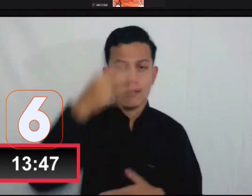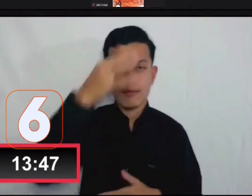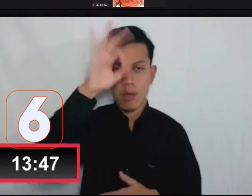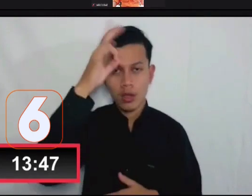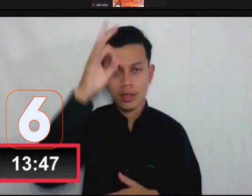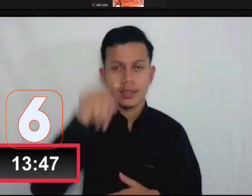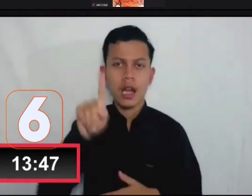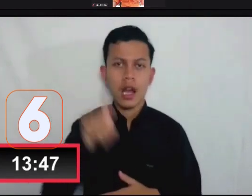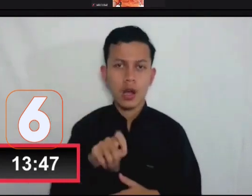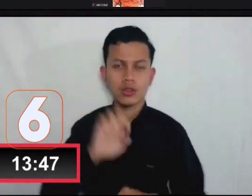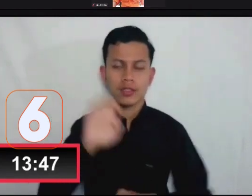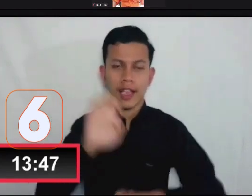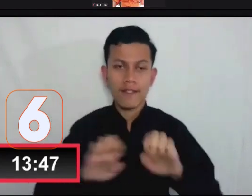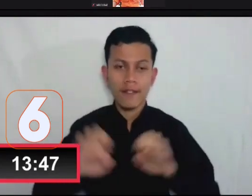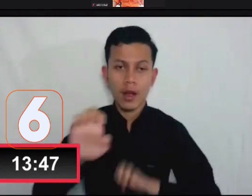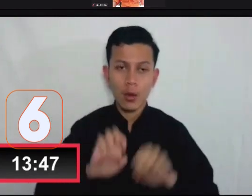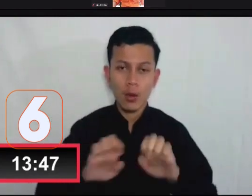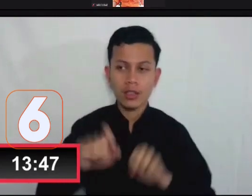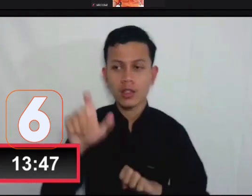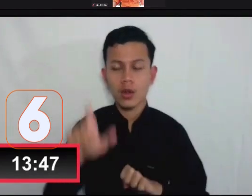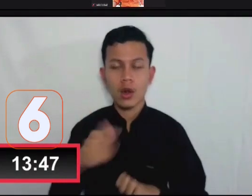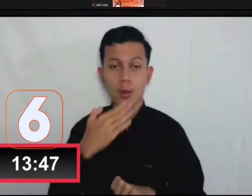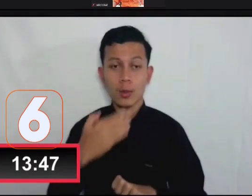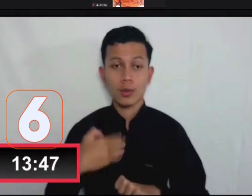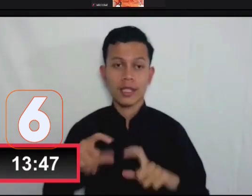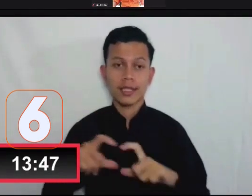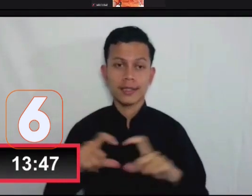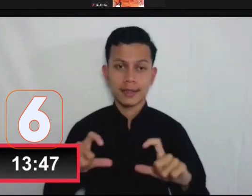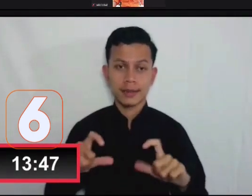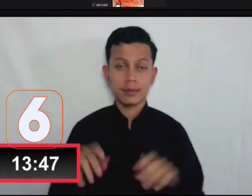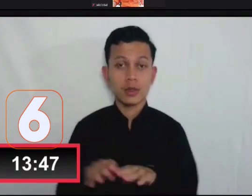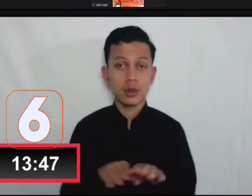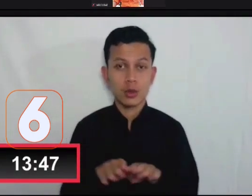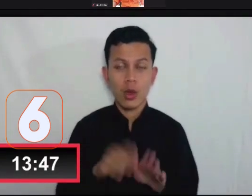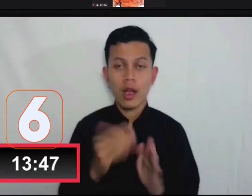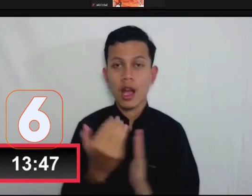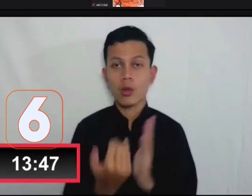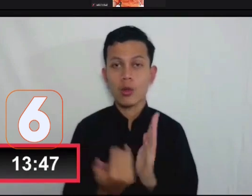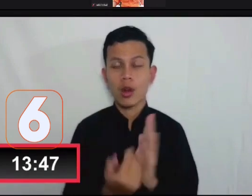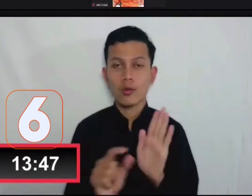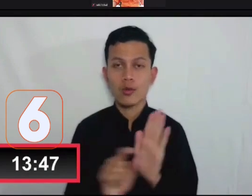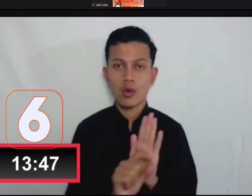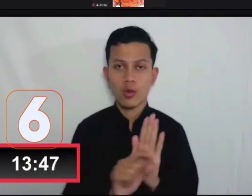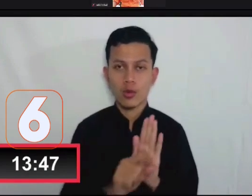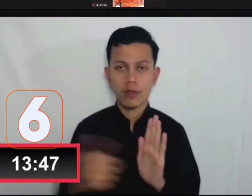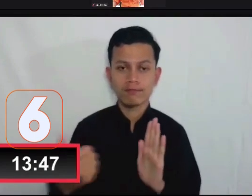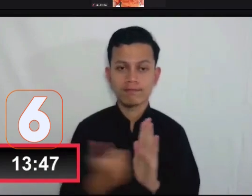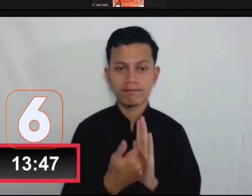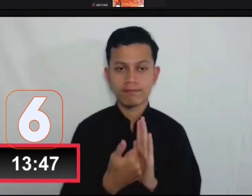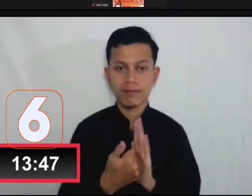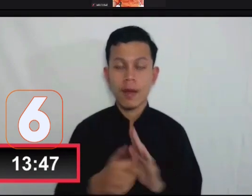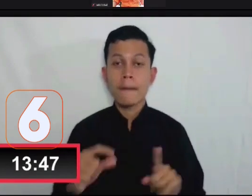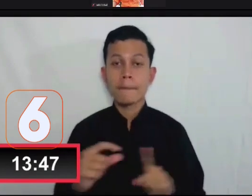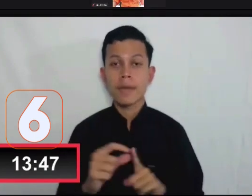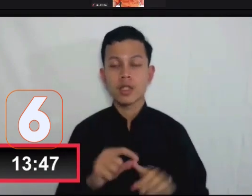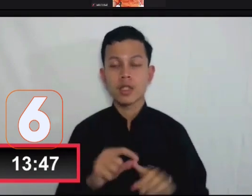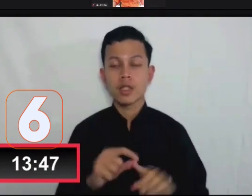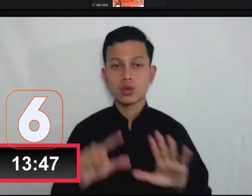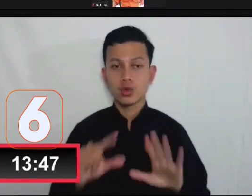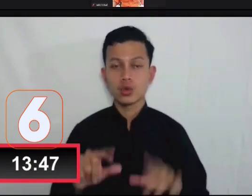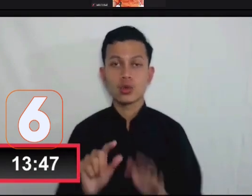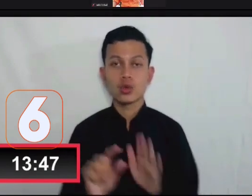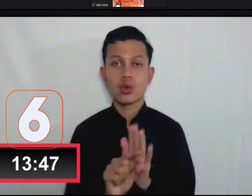evaluasi terhadap pemegang SIM sesuai dengan ketentuan peraturan perundang-undangan dalam hal ini pasal 77 undang-undang 22 2009